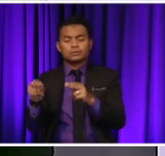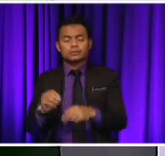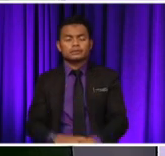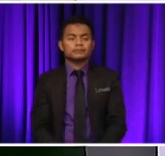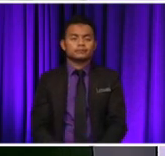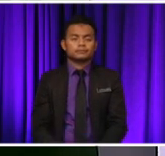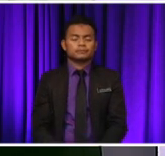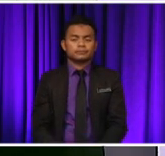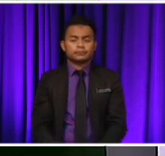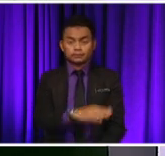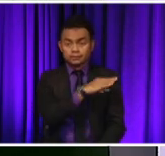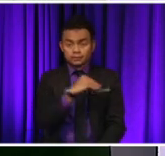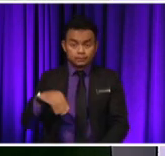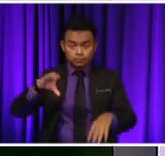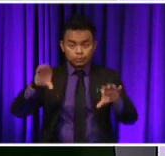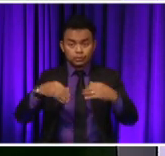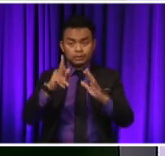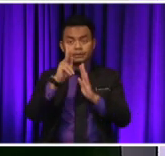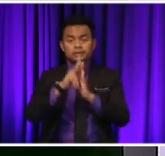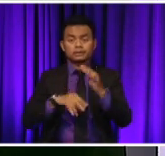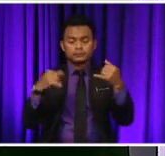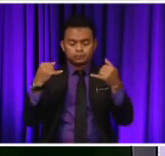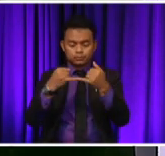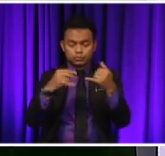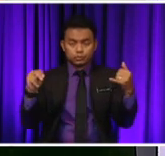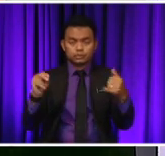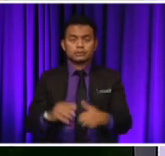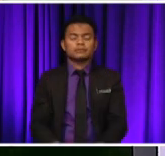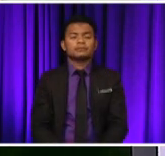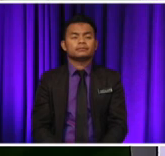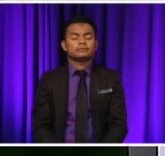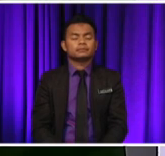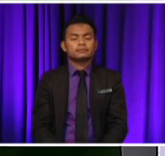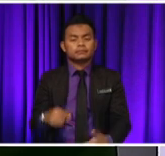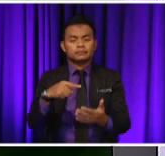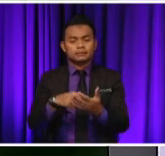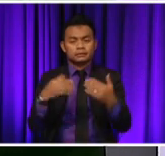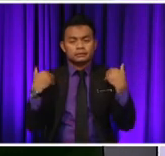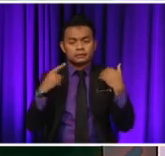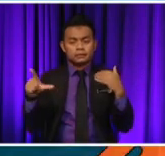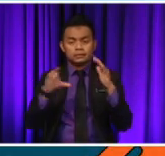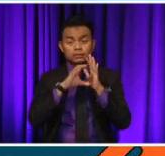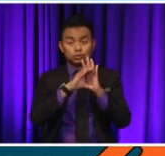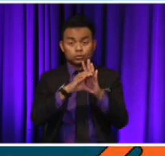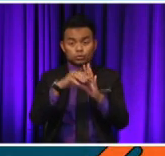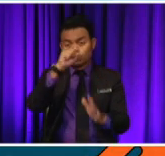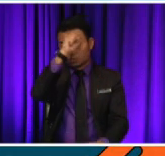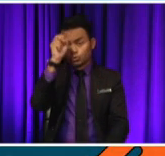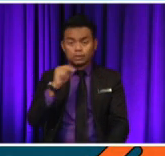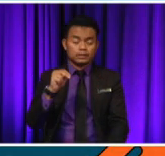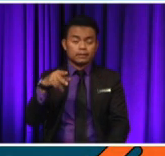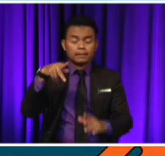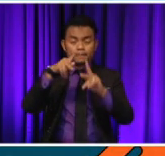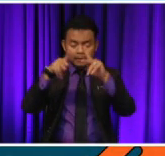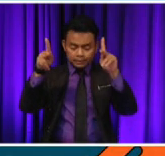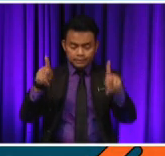keputusan Oke seterusnya ini contoh soal dan pemeriksaan yaitulah pertama berikan